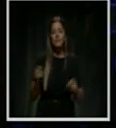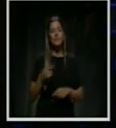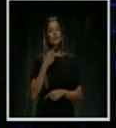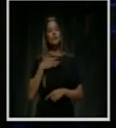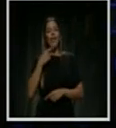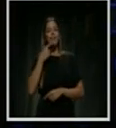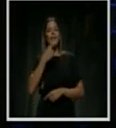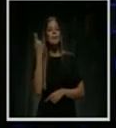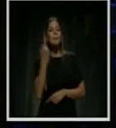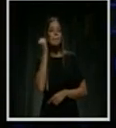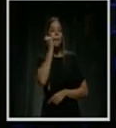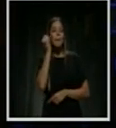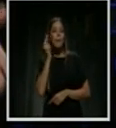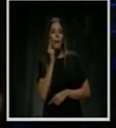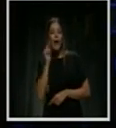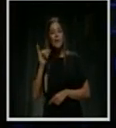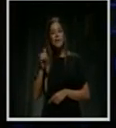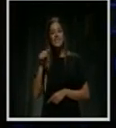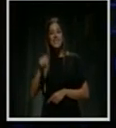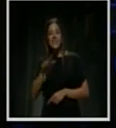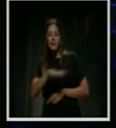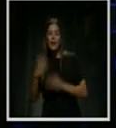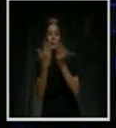il-ġenituri li bħalissa forsi qegħdin jistudjaw ma'